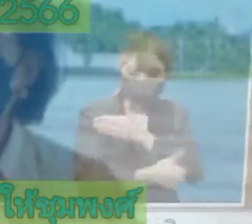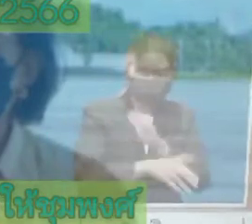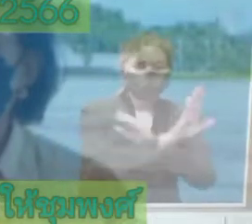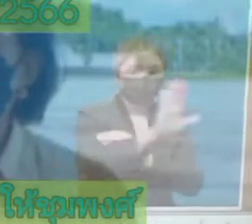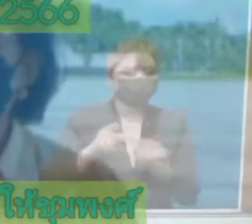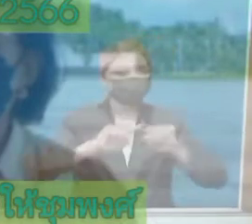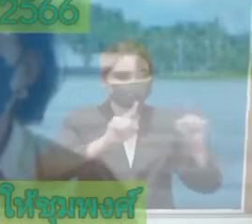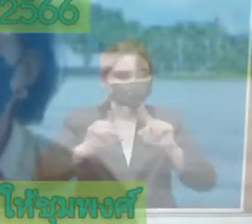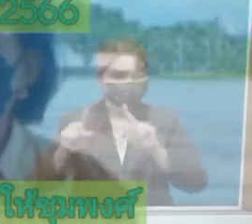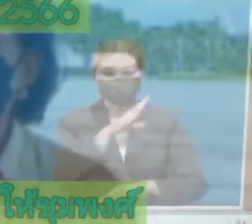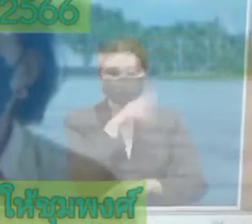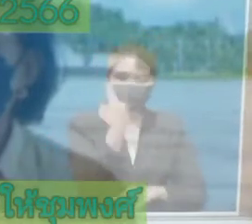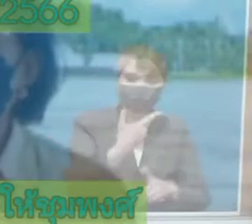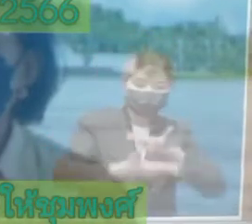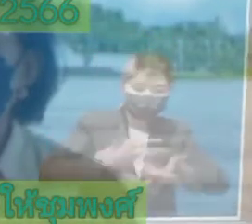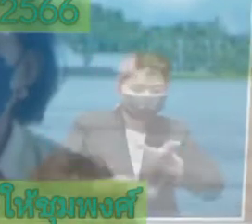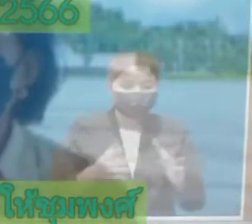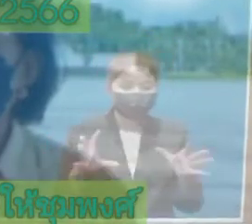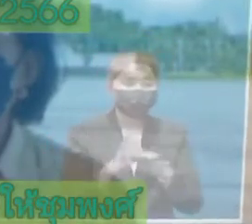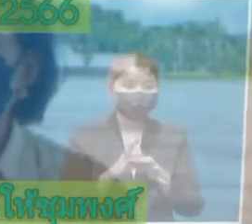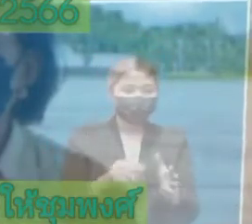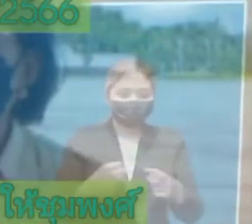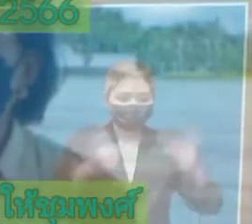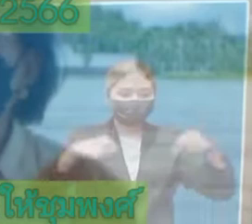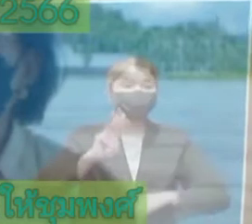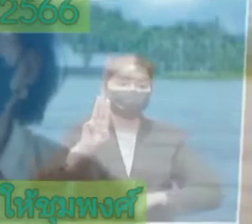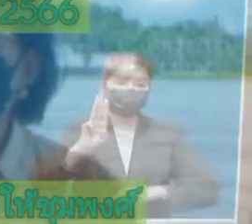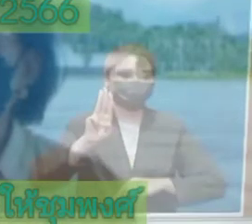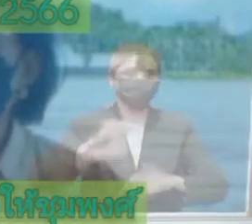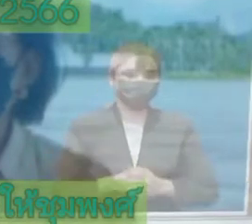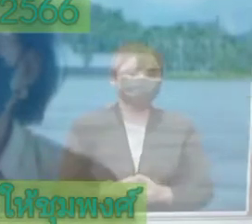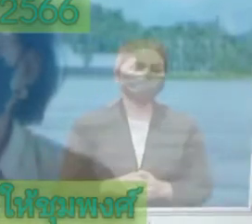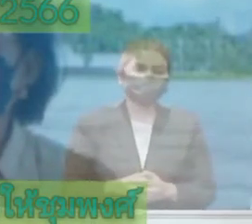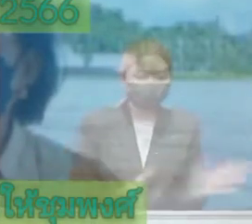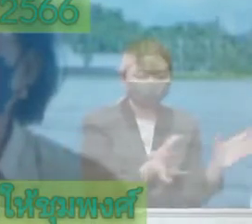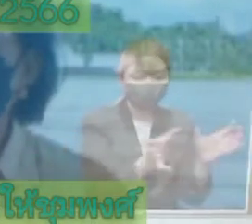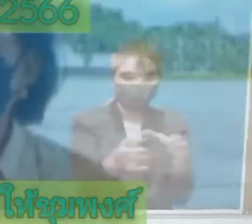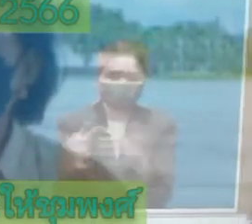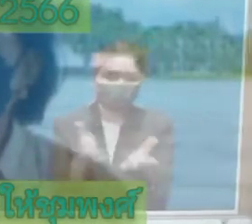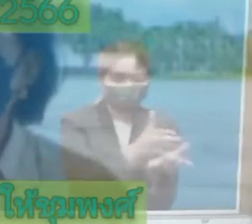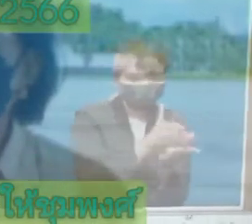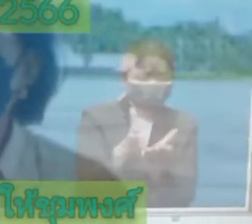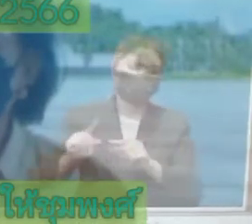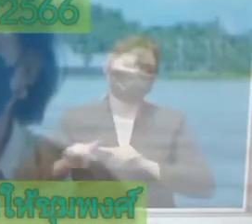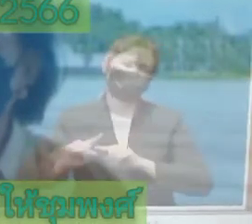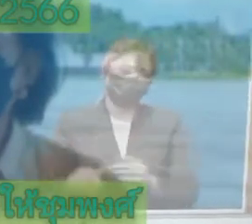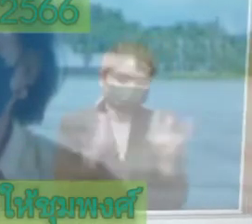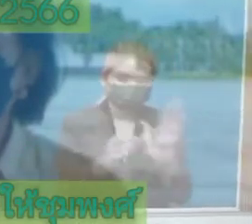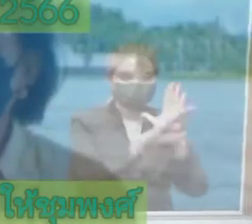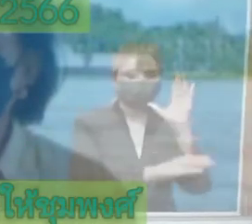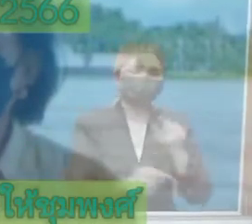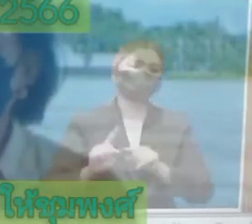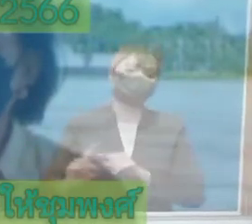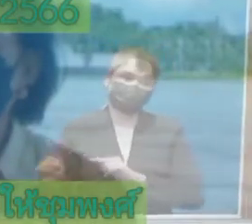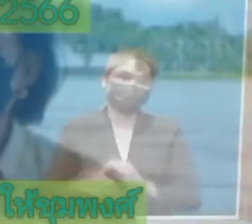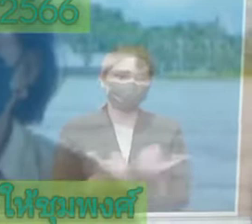ท่านจะขายของกับใครเพราะเป็นเรื่องของสัญญาเป็นเรื่องของพันธะสัญญาที่มีต่อกันมีหลายกลุ่มหลายพวกหลายฝ่ายเราต้องในการจะระมัดระวังที่สุด